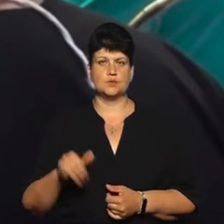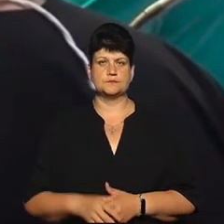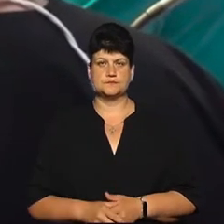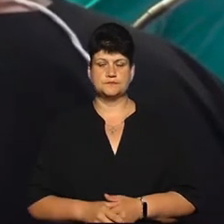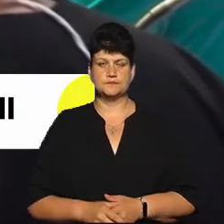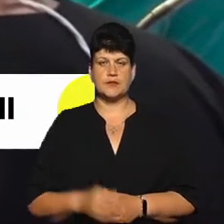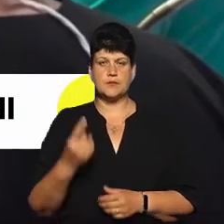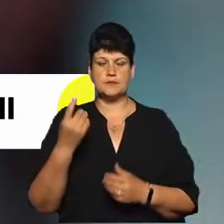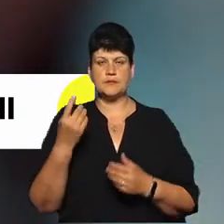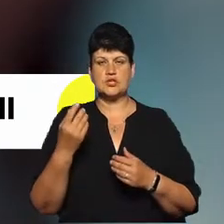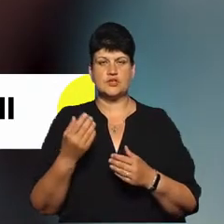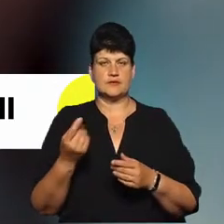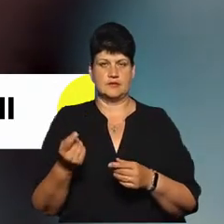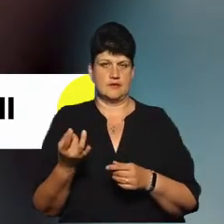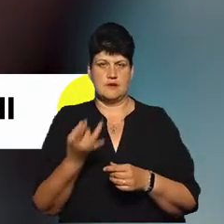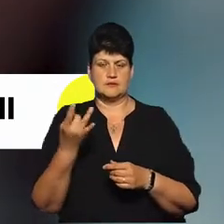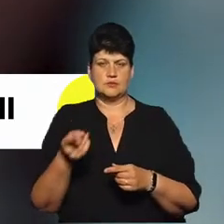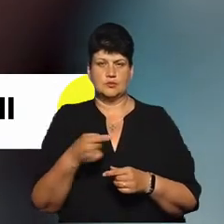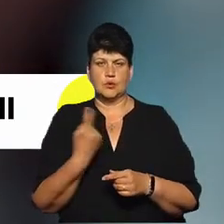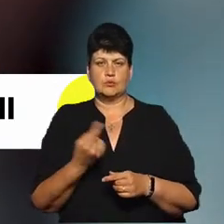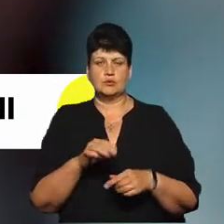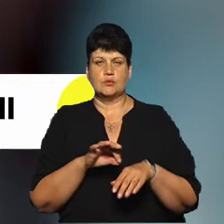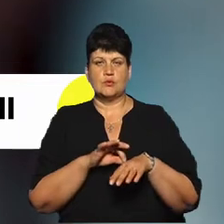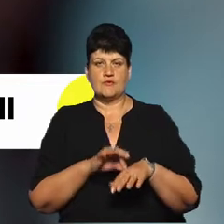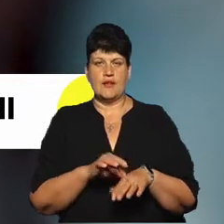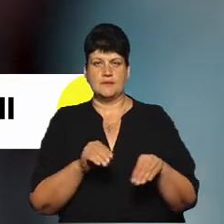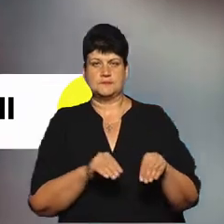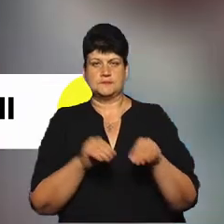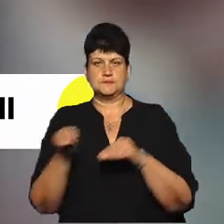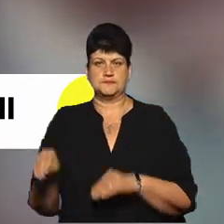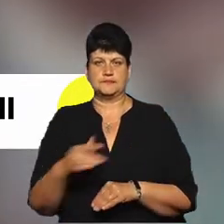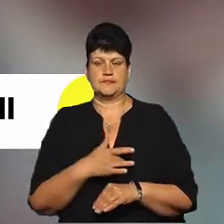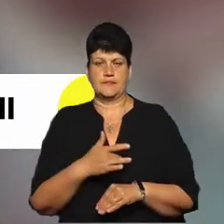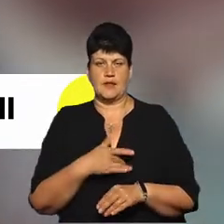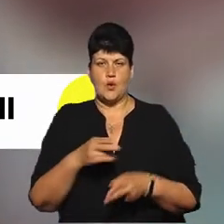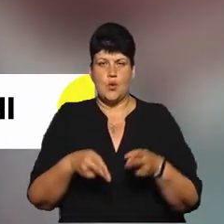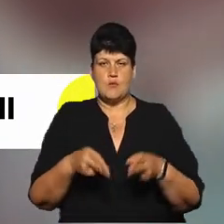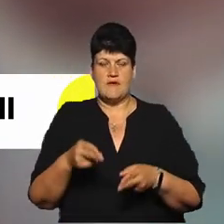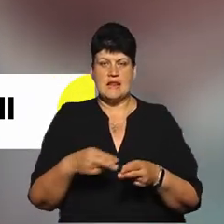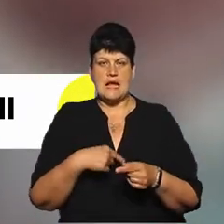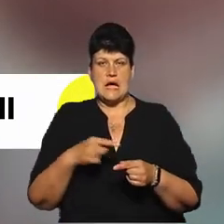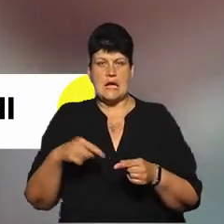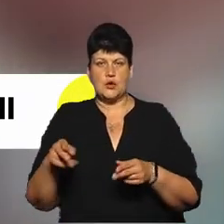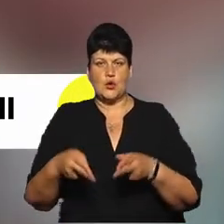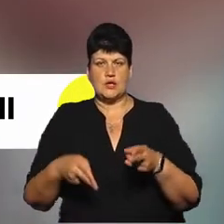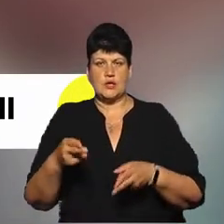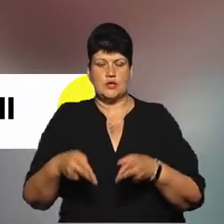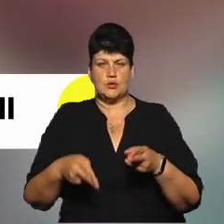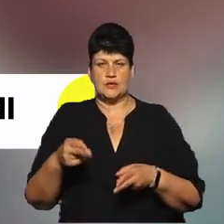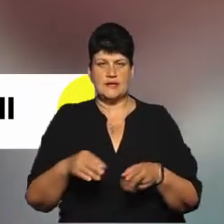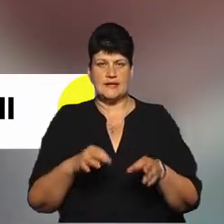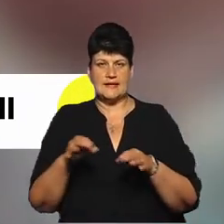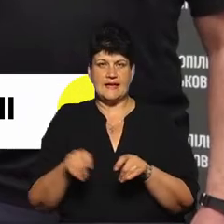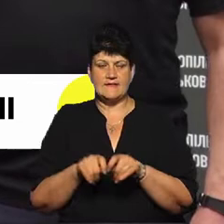Першу на Тернопільщині трансплантацію серця провели в обласній клінічній лікарні. Оперували у відділенні кардіохірургії та трансплантології, яке